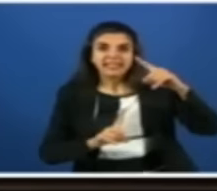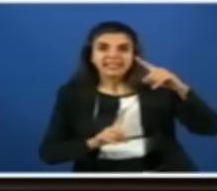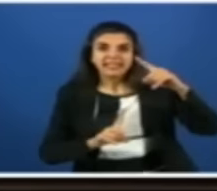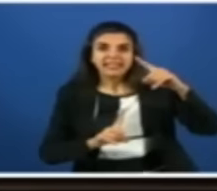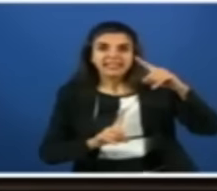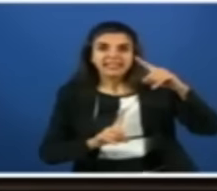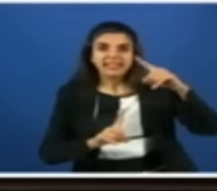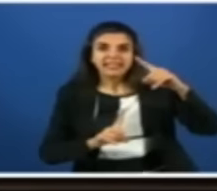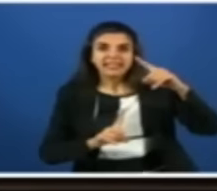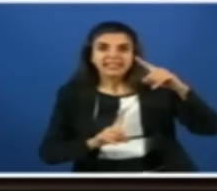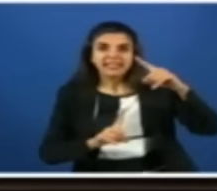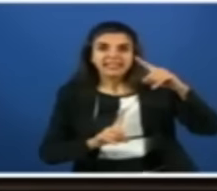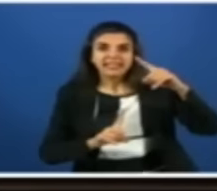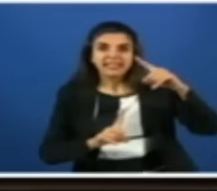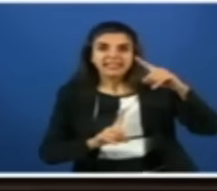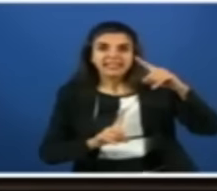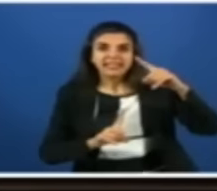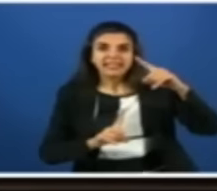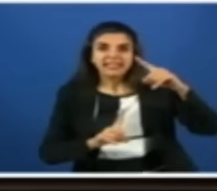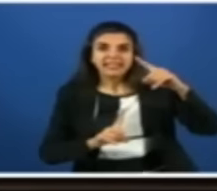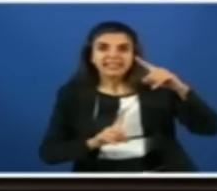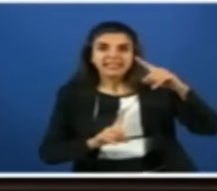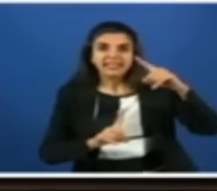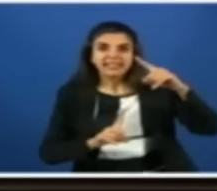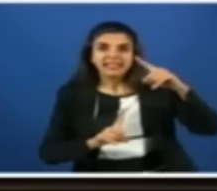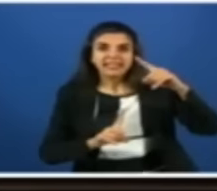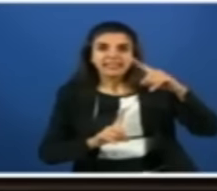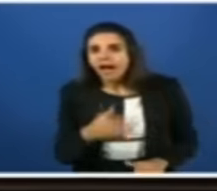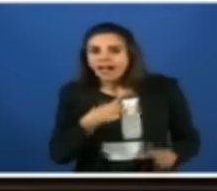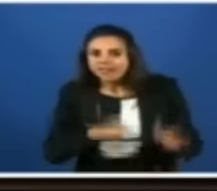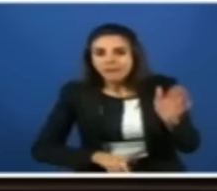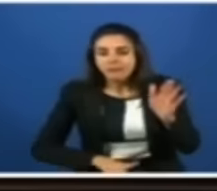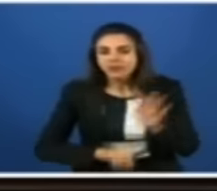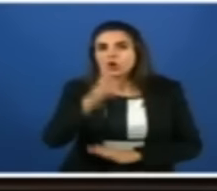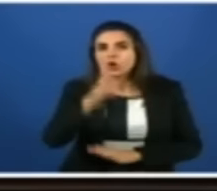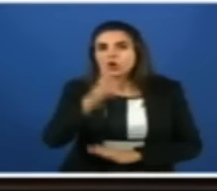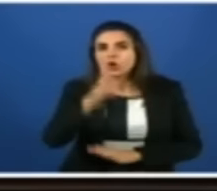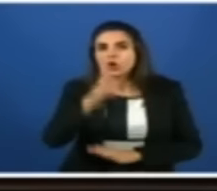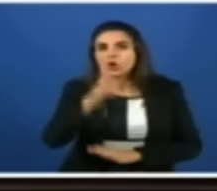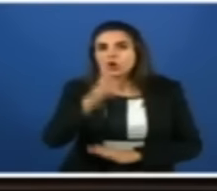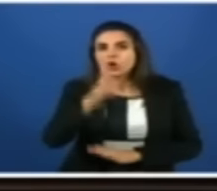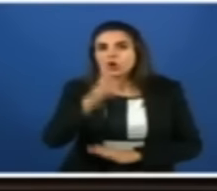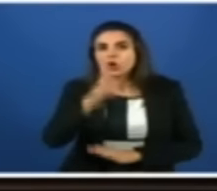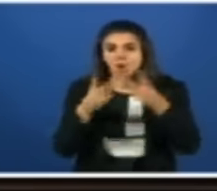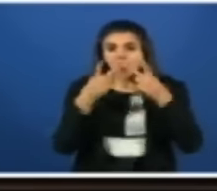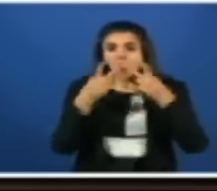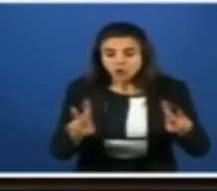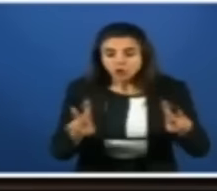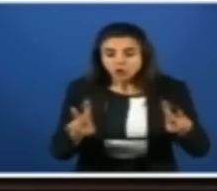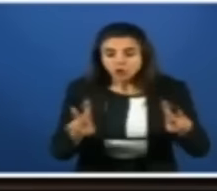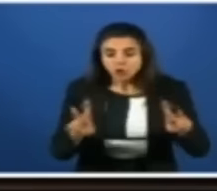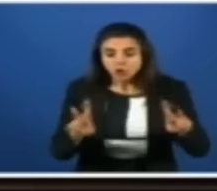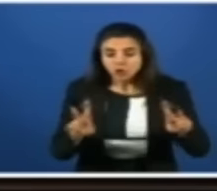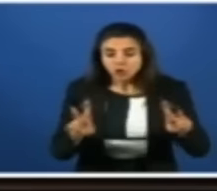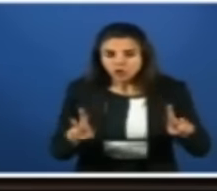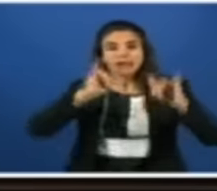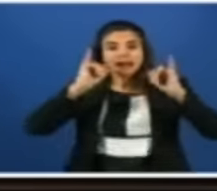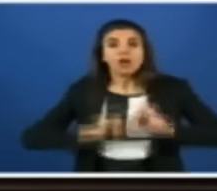geçit vermedi. Türkiye'nin bekası için, istiklalimiz ve istikbalimiz